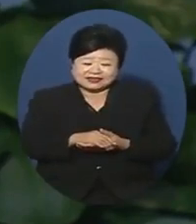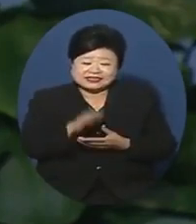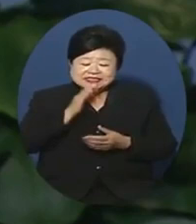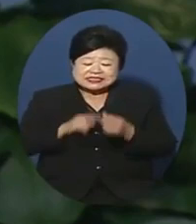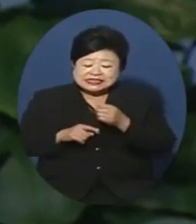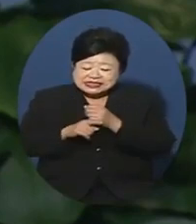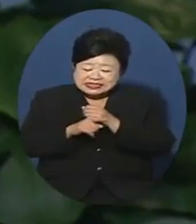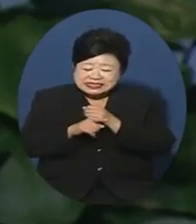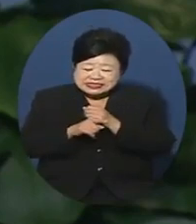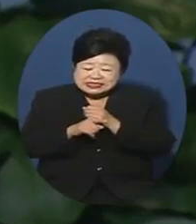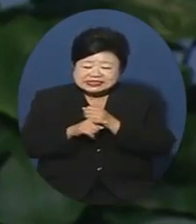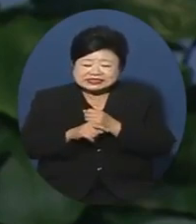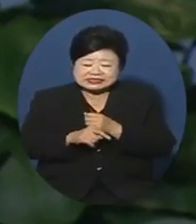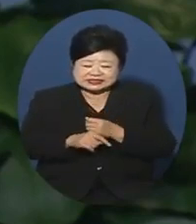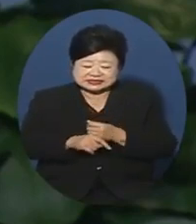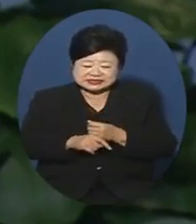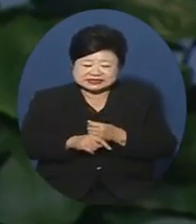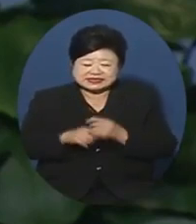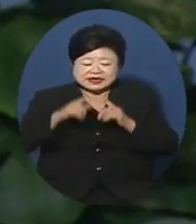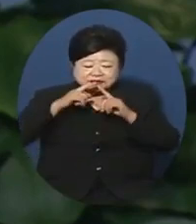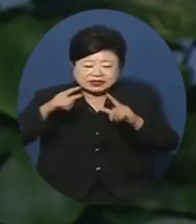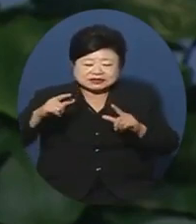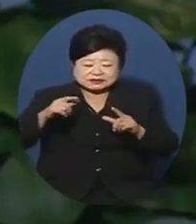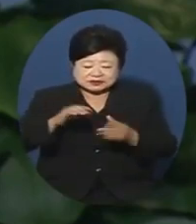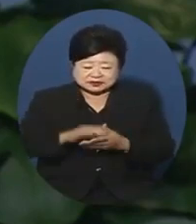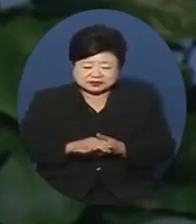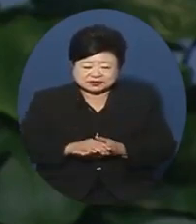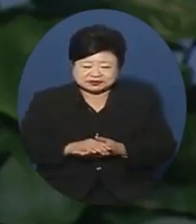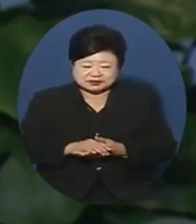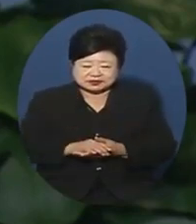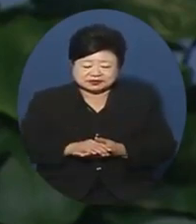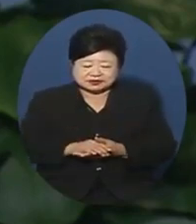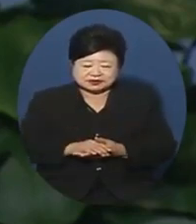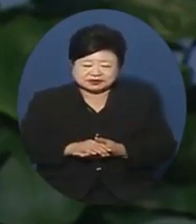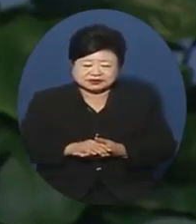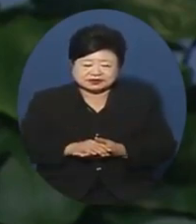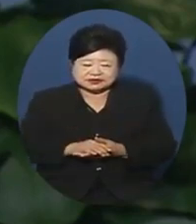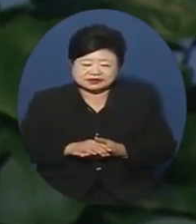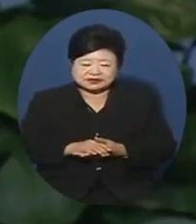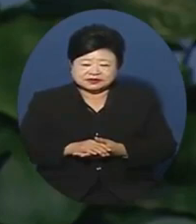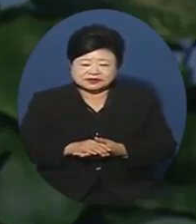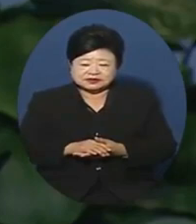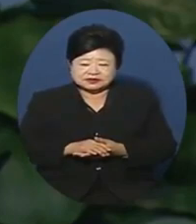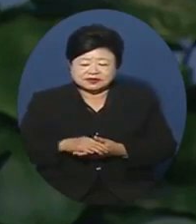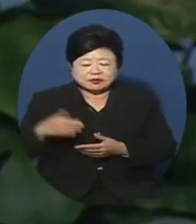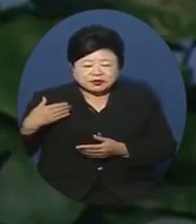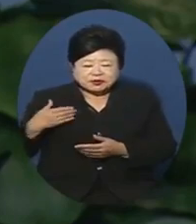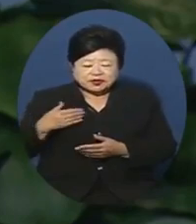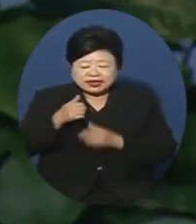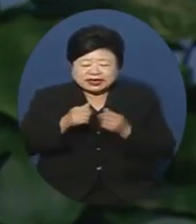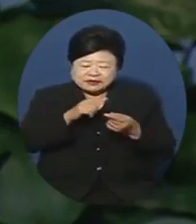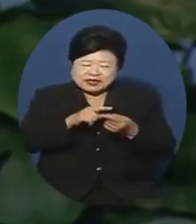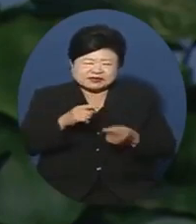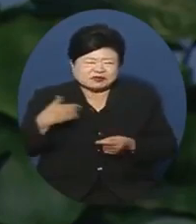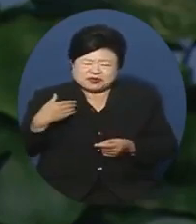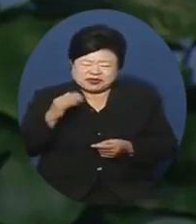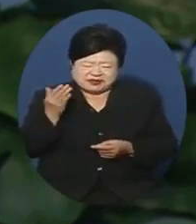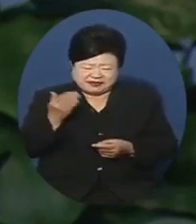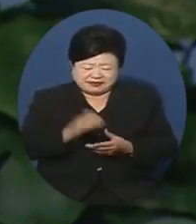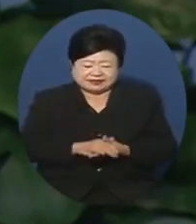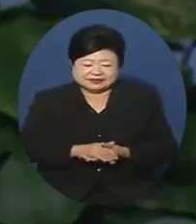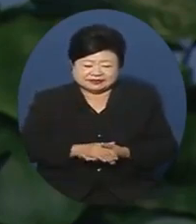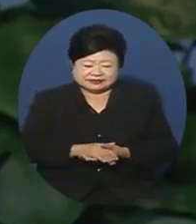진리를 계시하심을 듣지 않으면 하늘나라에 대해서 알 수 없습니다.